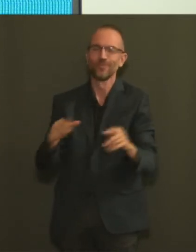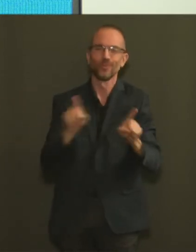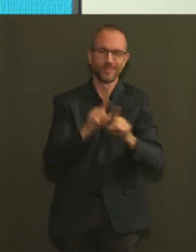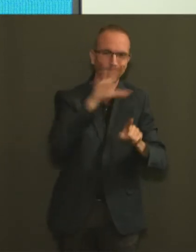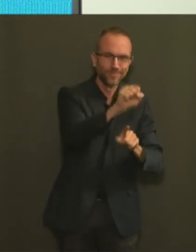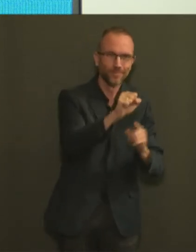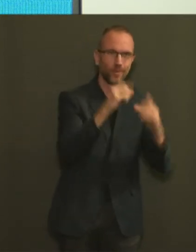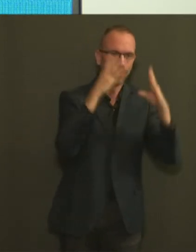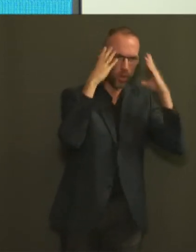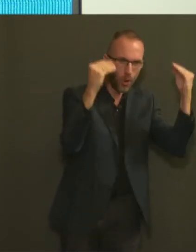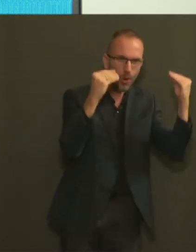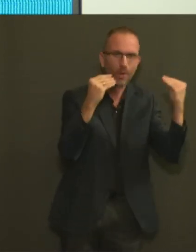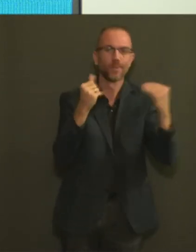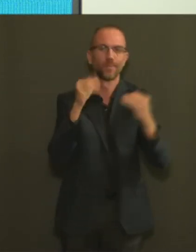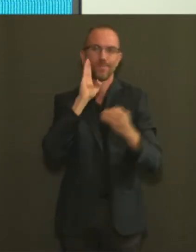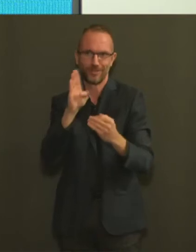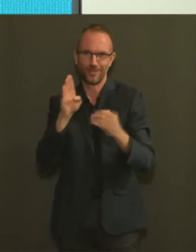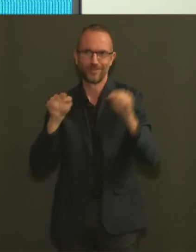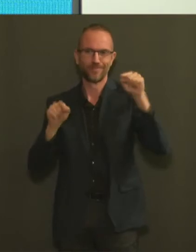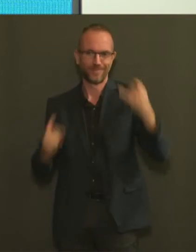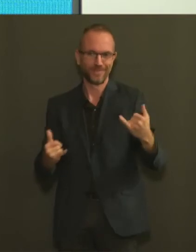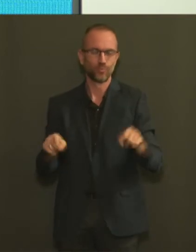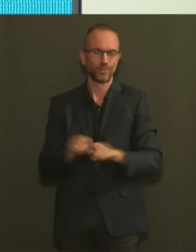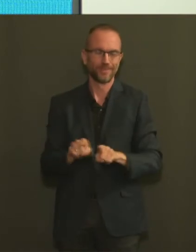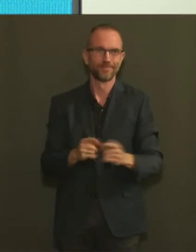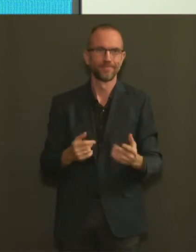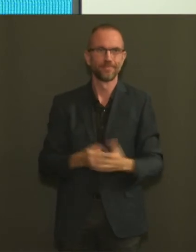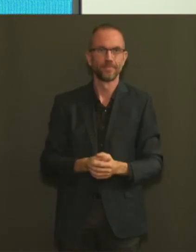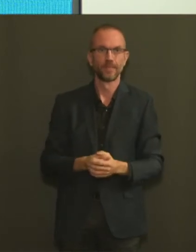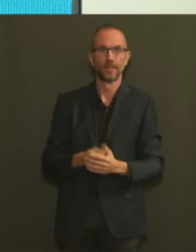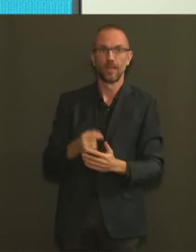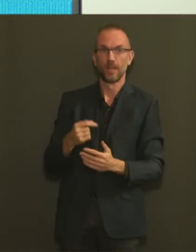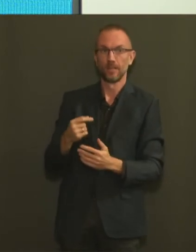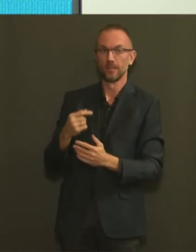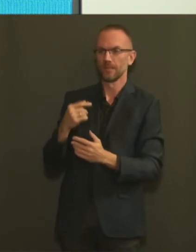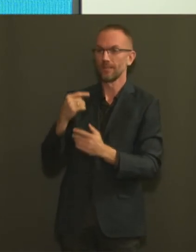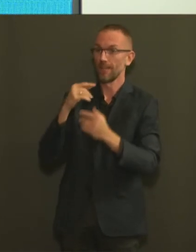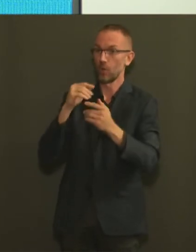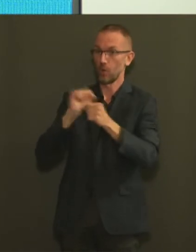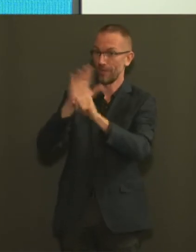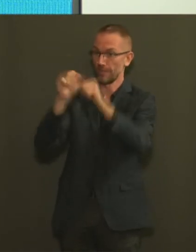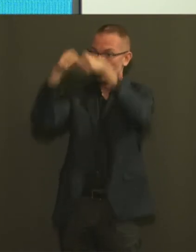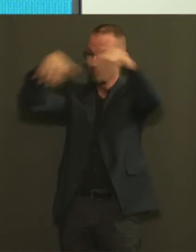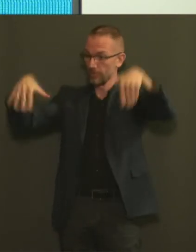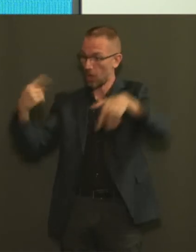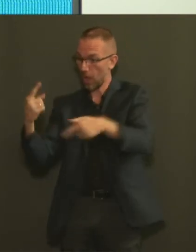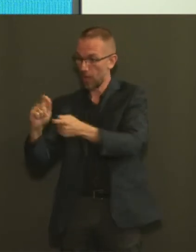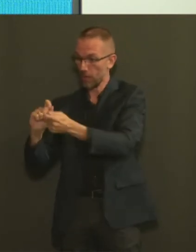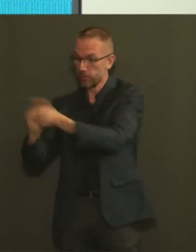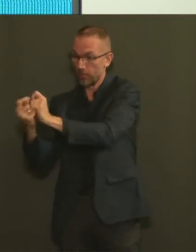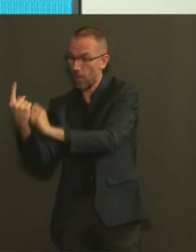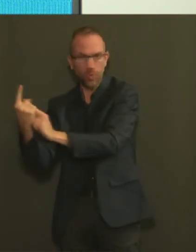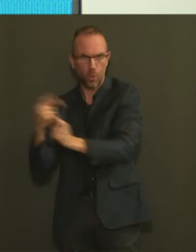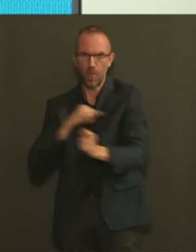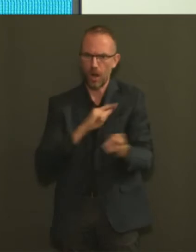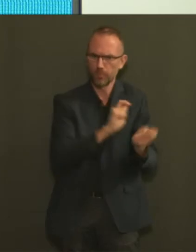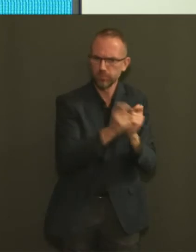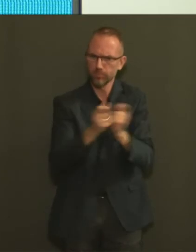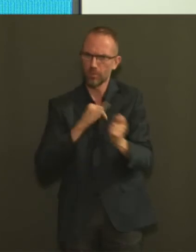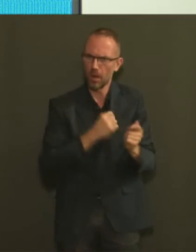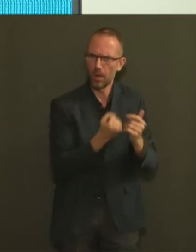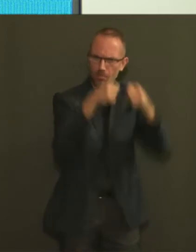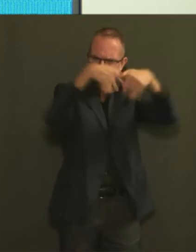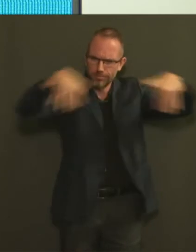il faut savoir qu'il n'ya pas que cette variante là qui circulent il y a d'autres variantes qui circulent dans notre pays comme dans